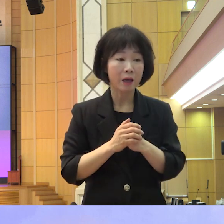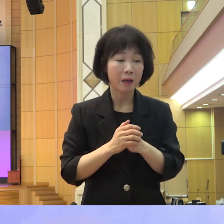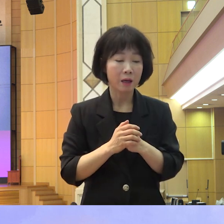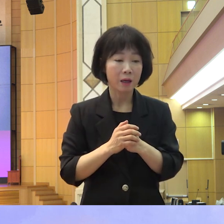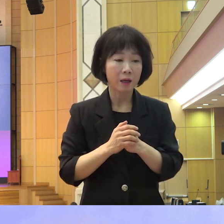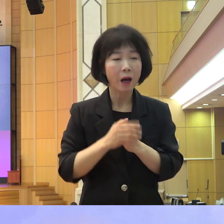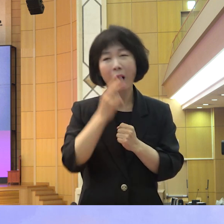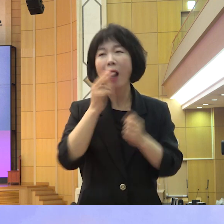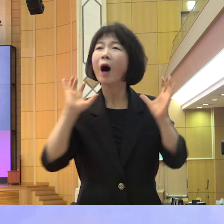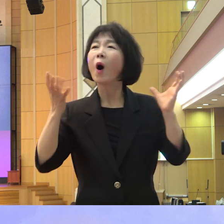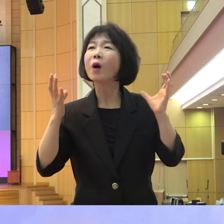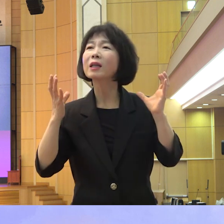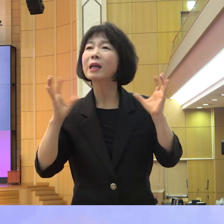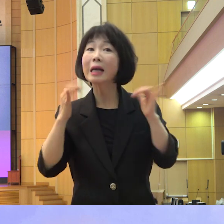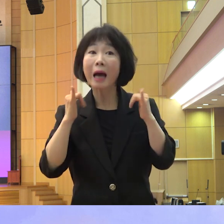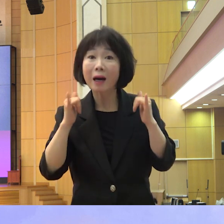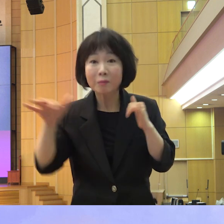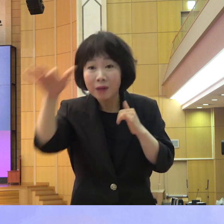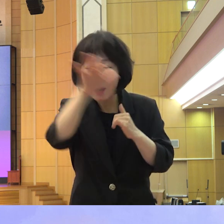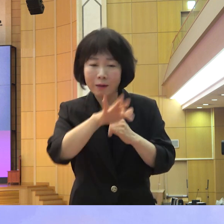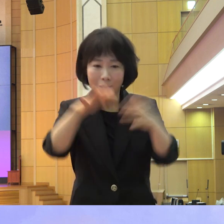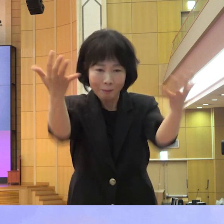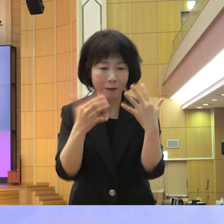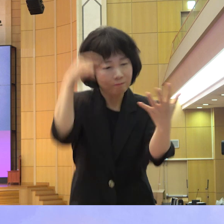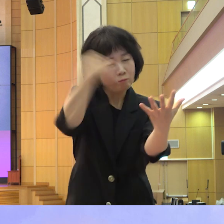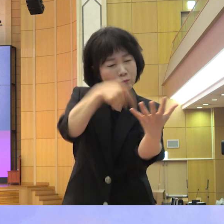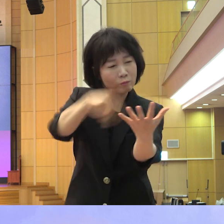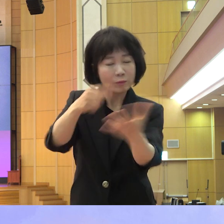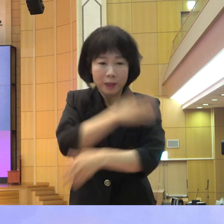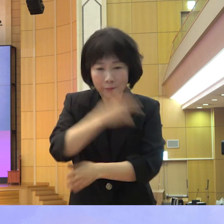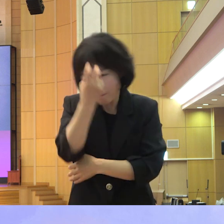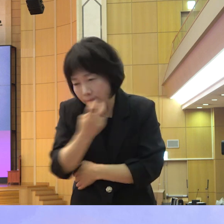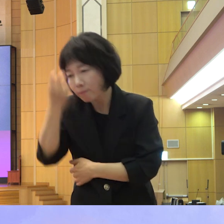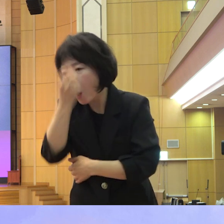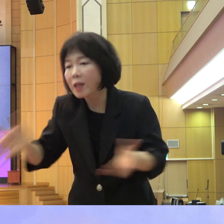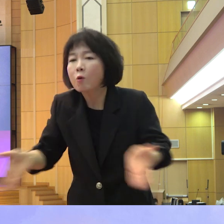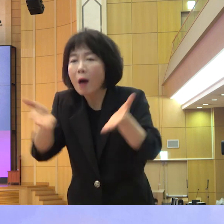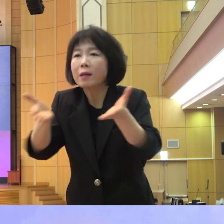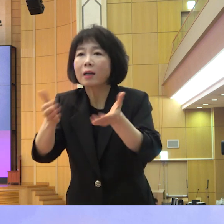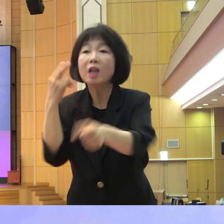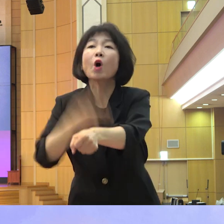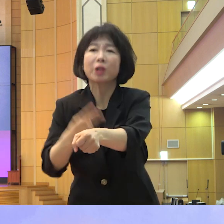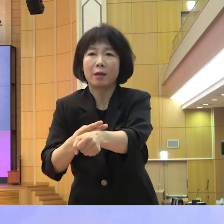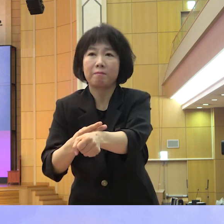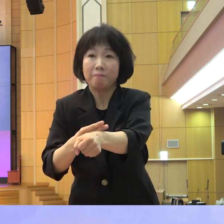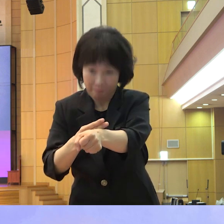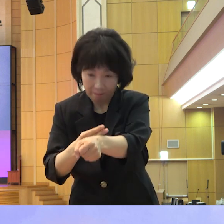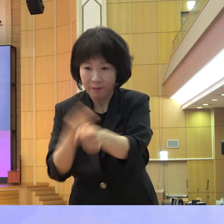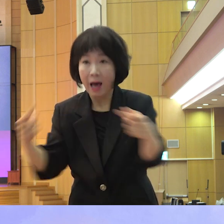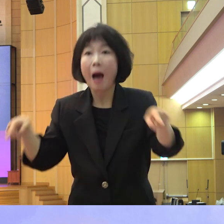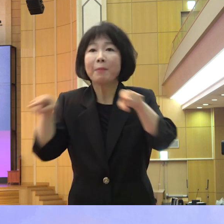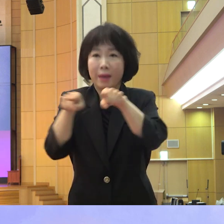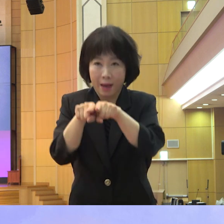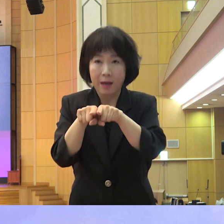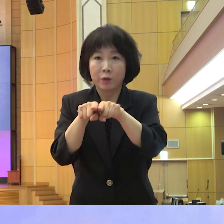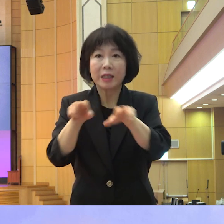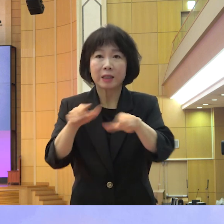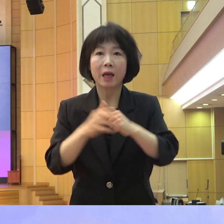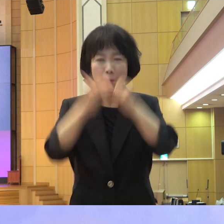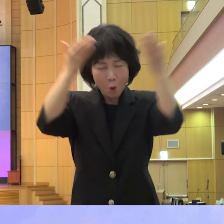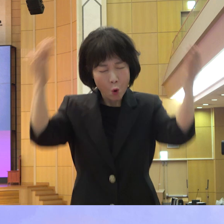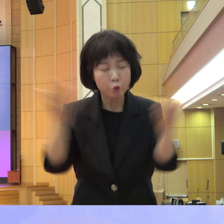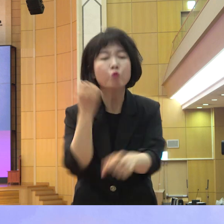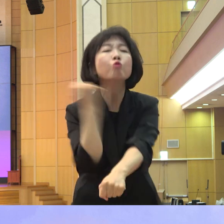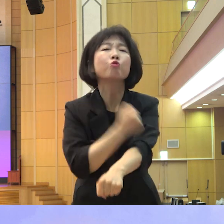우리 어린 영혼들을 교육하며 관리하며 양육하는 교사 선생님들이 함께 하시고 이제 하는